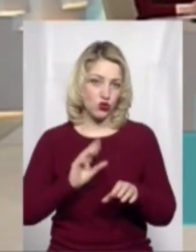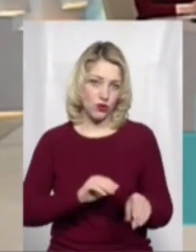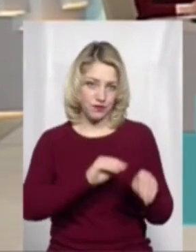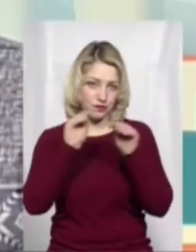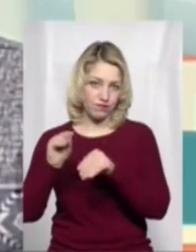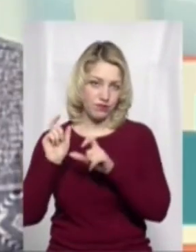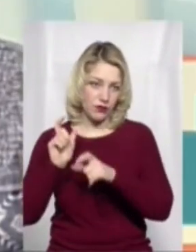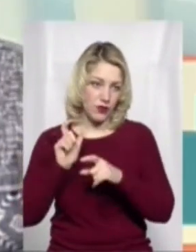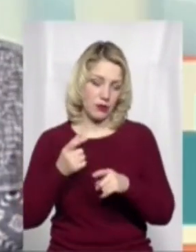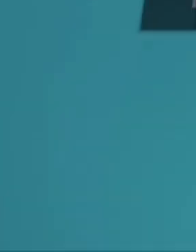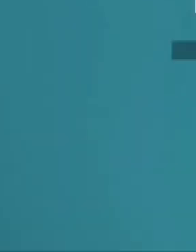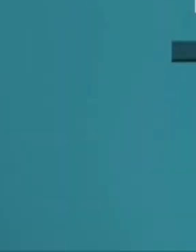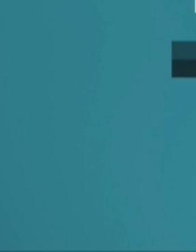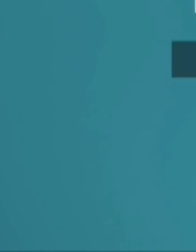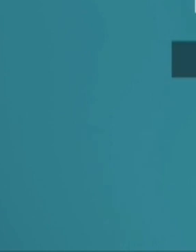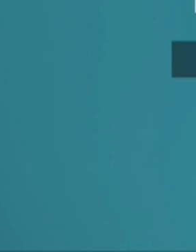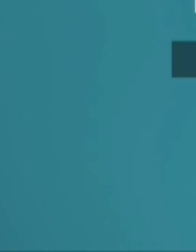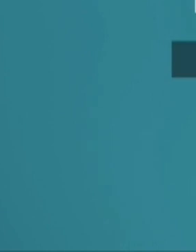теж дуже великі бачимо.